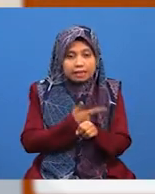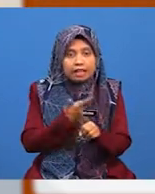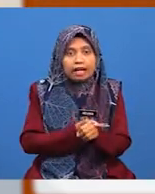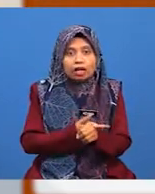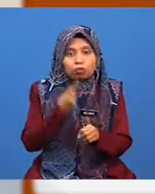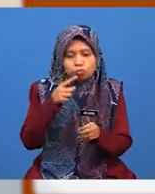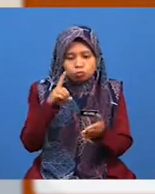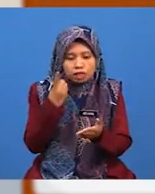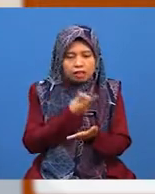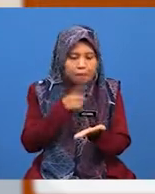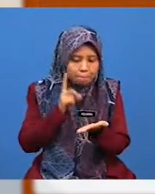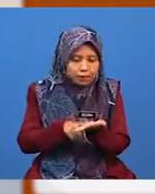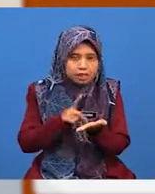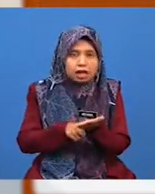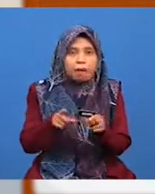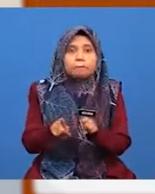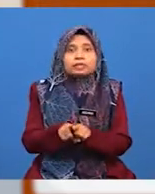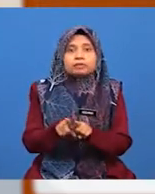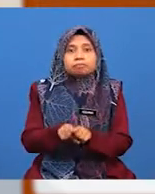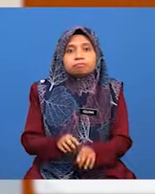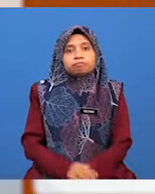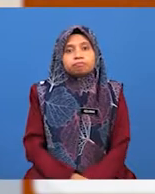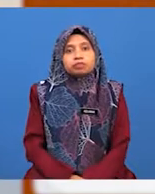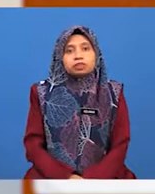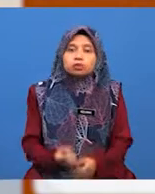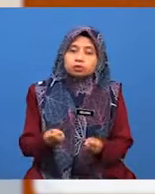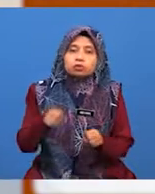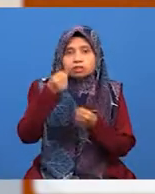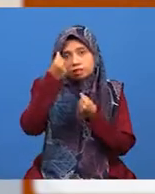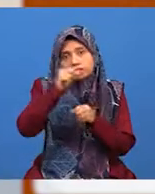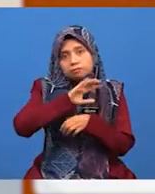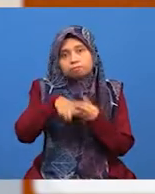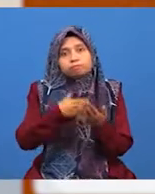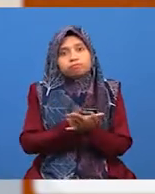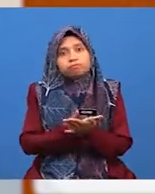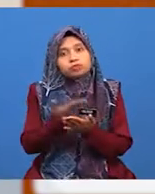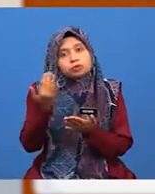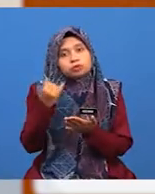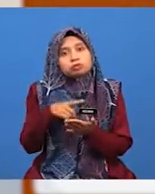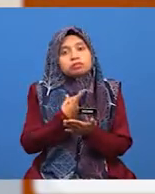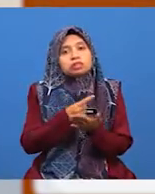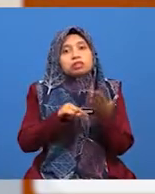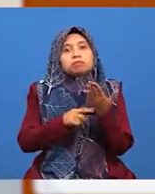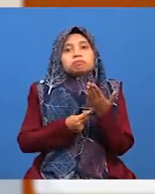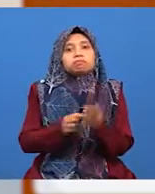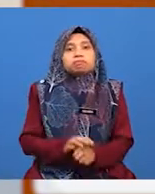untuk kita bincangkan bersama-sama. Sudah bersedia semua? Mari kita